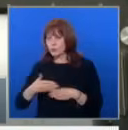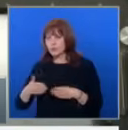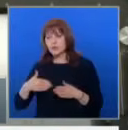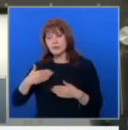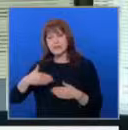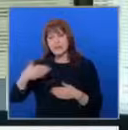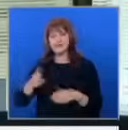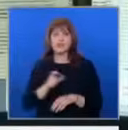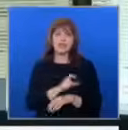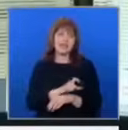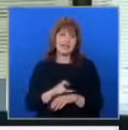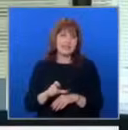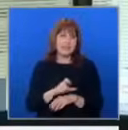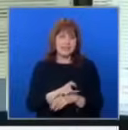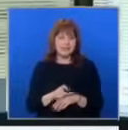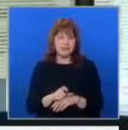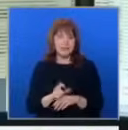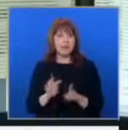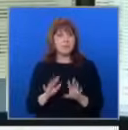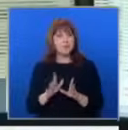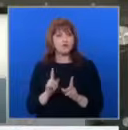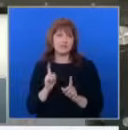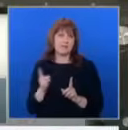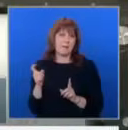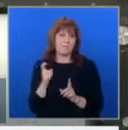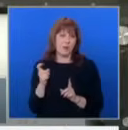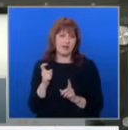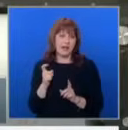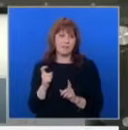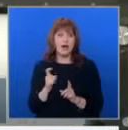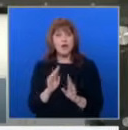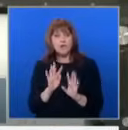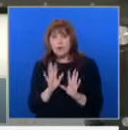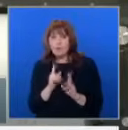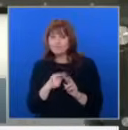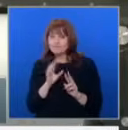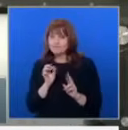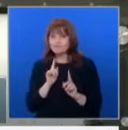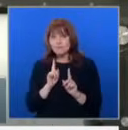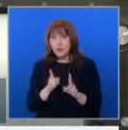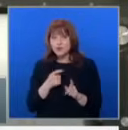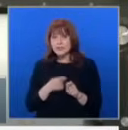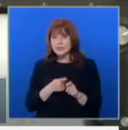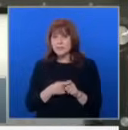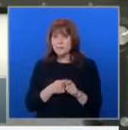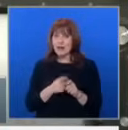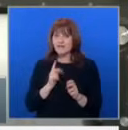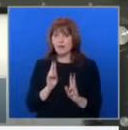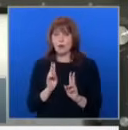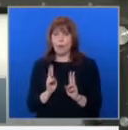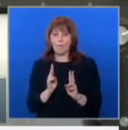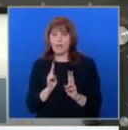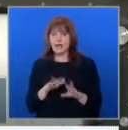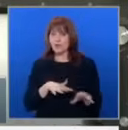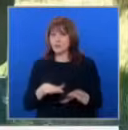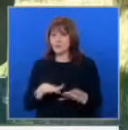следващите седмици. Голяма вероятност е да бъдат по-слаби, но не е изключен да се реализира и някое друго по-умерено земетресение